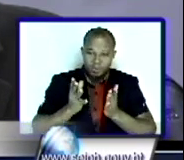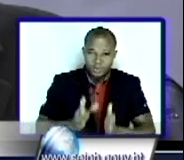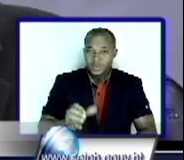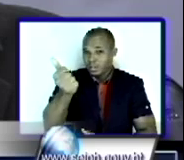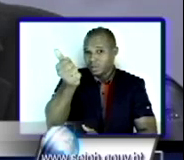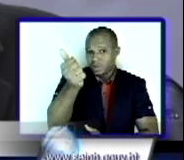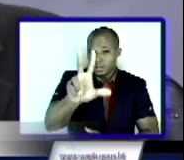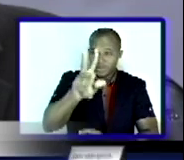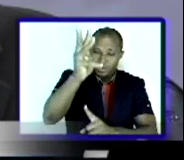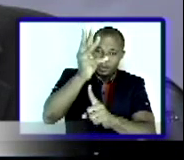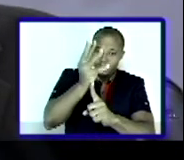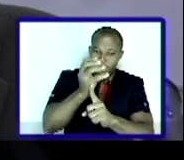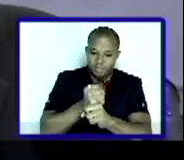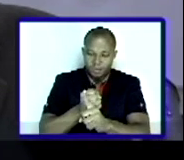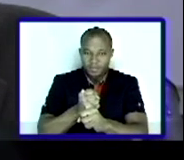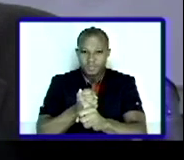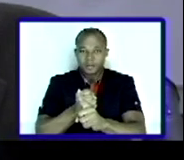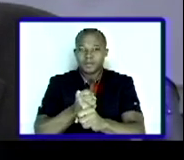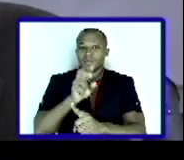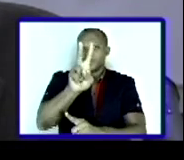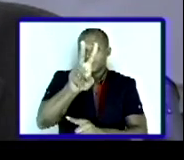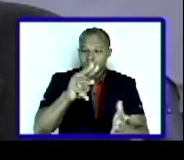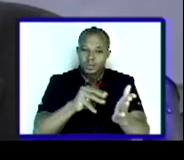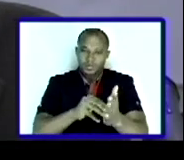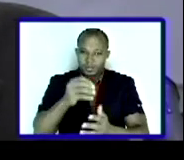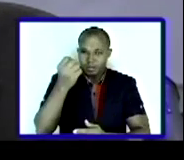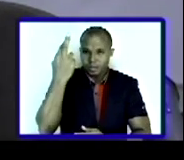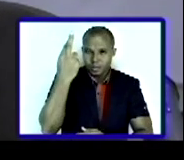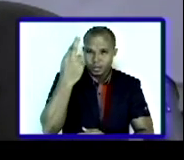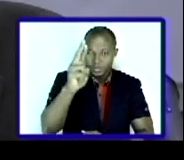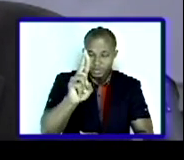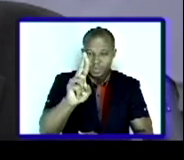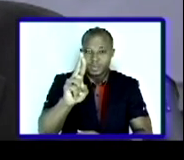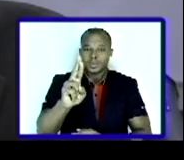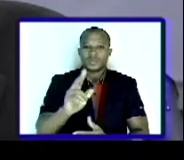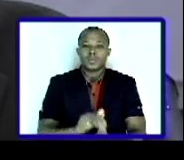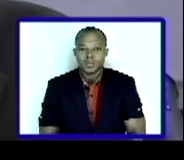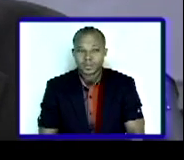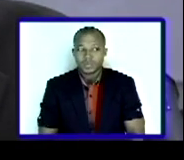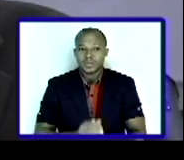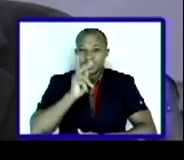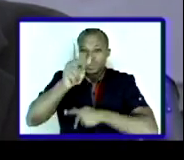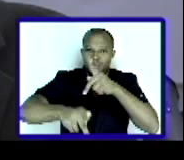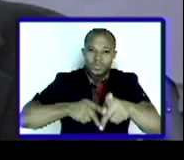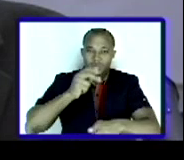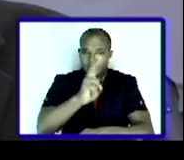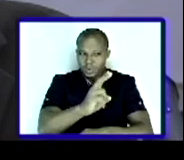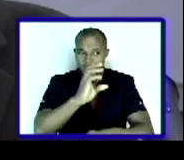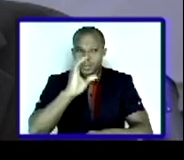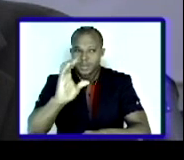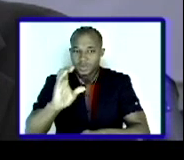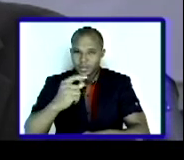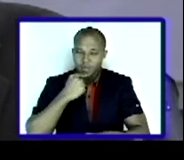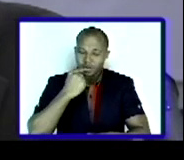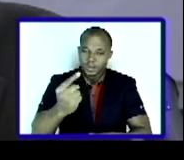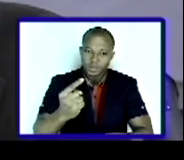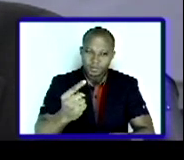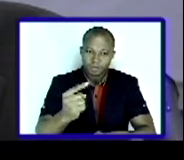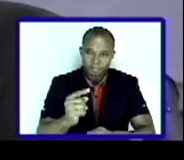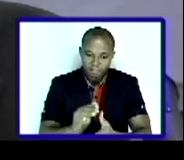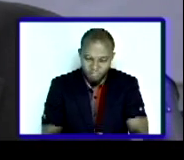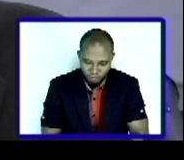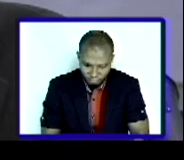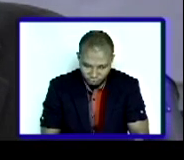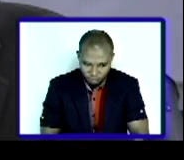13 mars 2012 sur l'intégration des personnes handicapées a entériné cette dimension fondamentale.